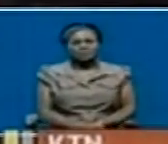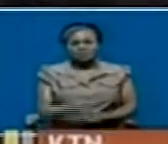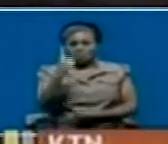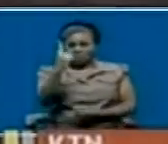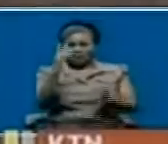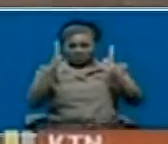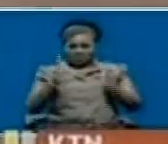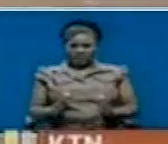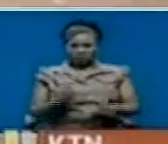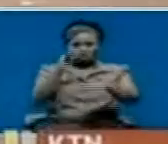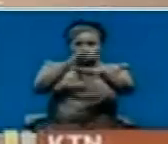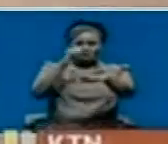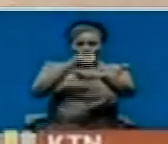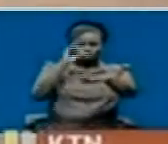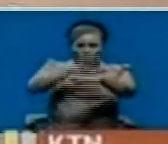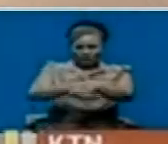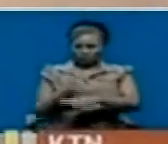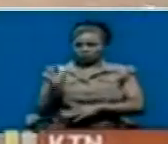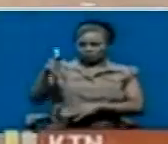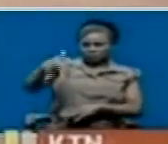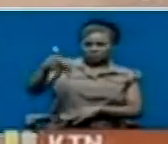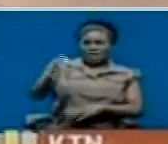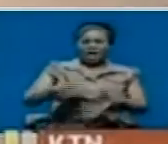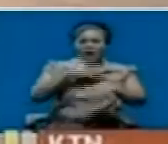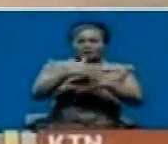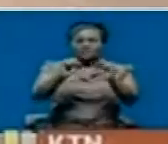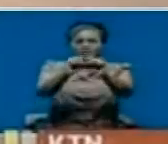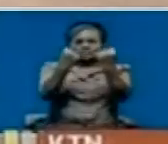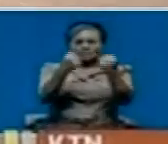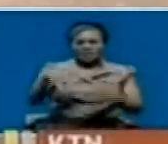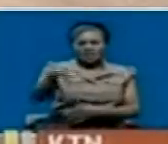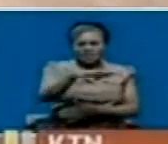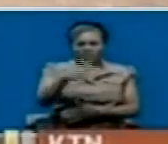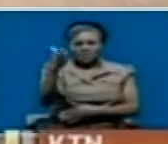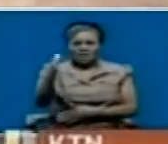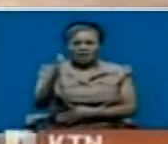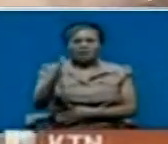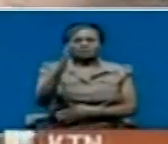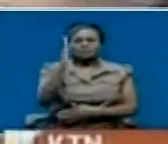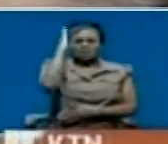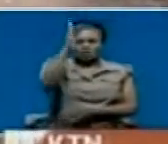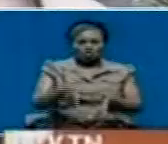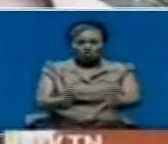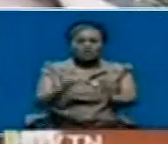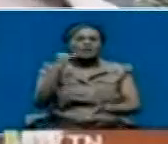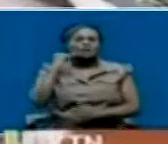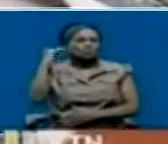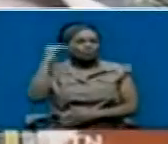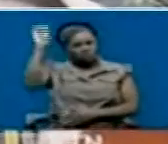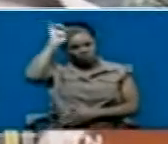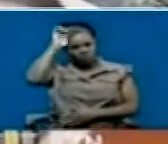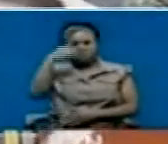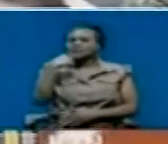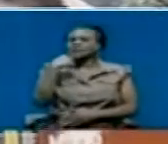Mmoja wa wale walioitwa kuteka mafuta yaliyomwagika baada ya ajali ya eneo la Kamara, barabara kuu ya Nakuru Eldoret. Ameambia